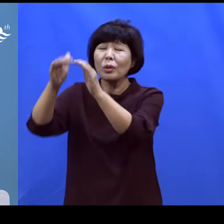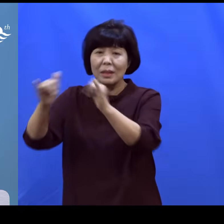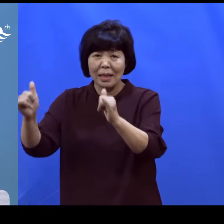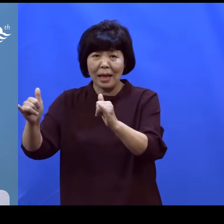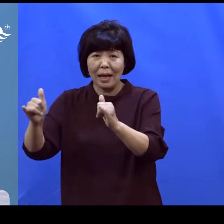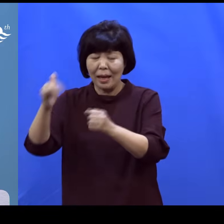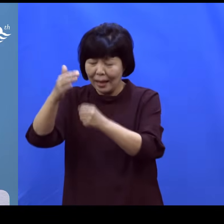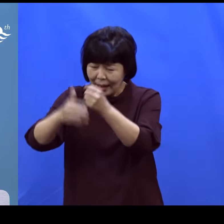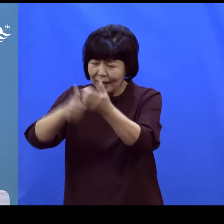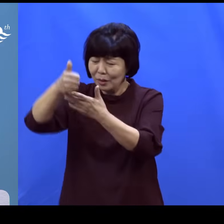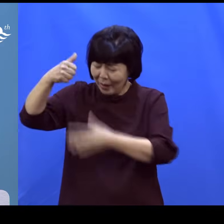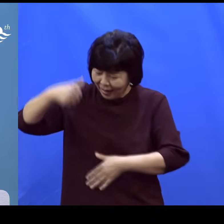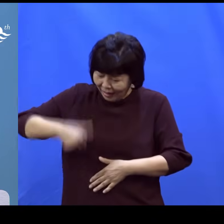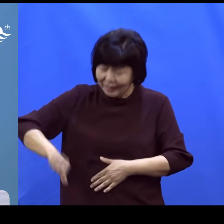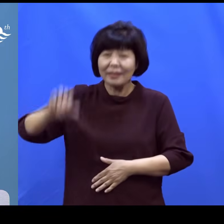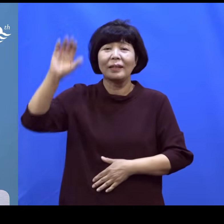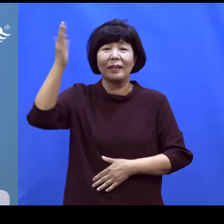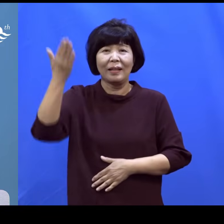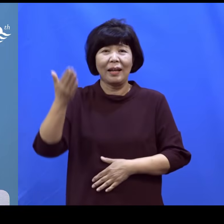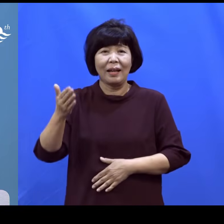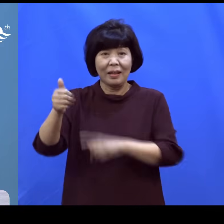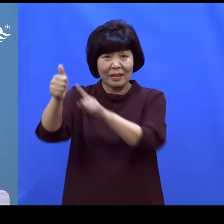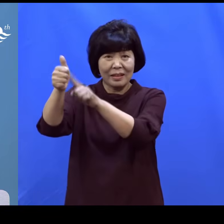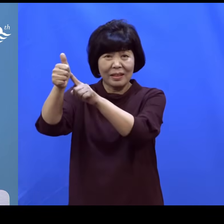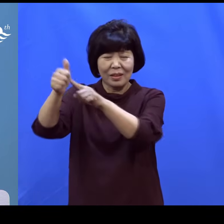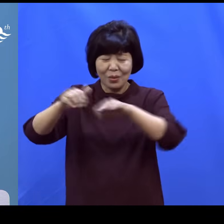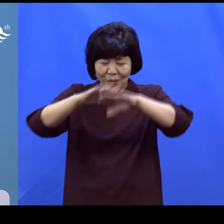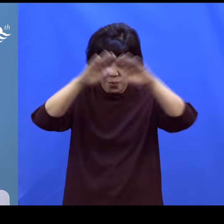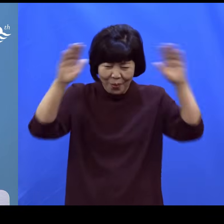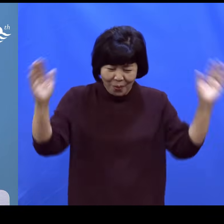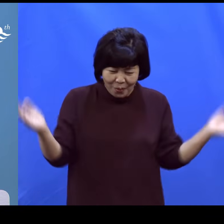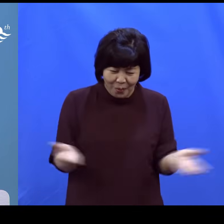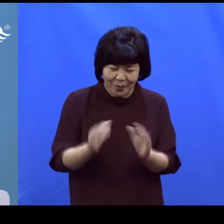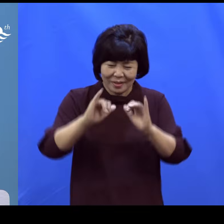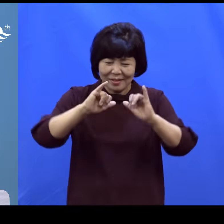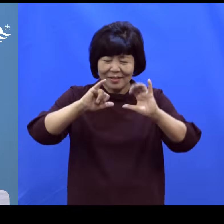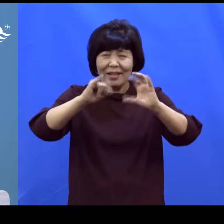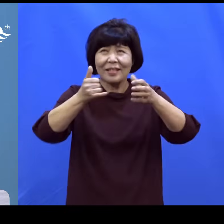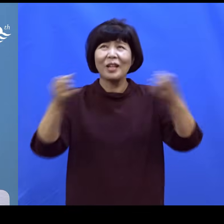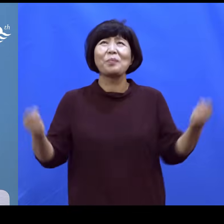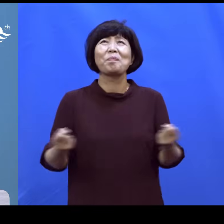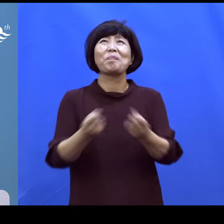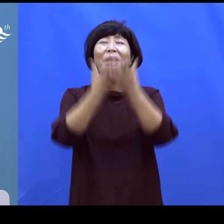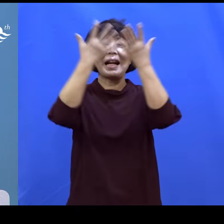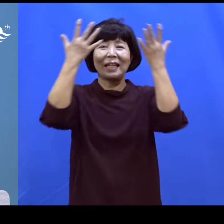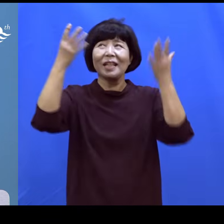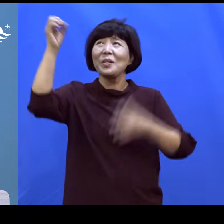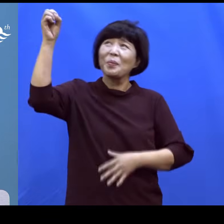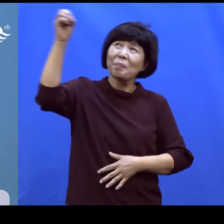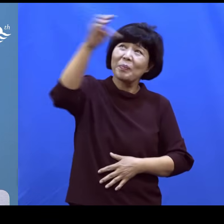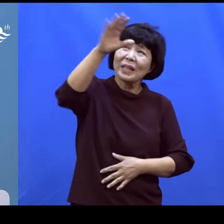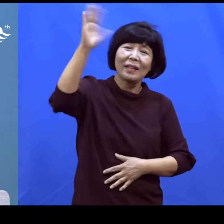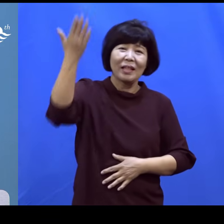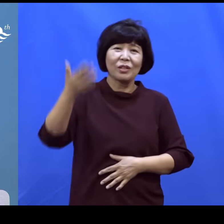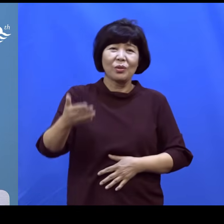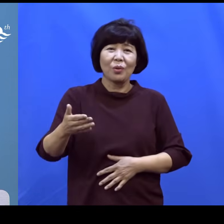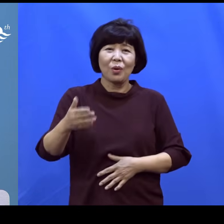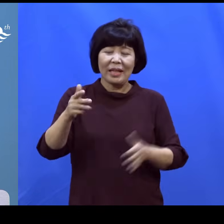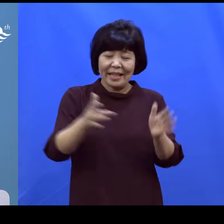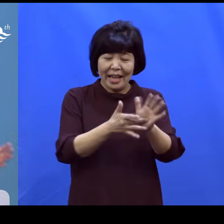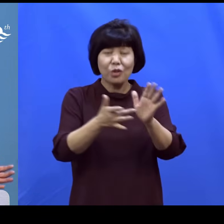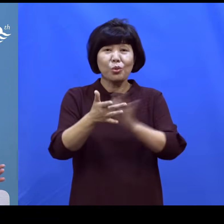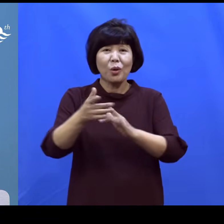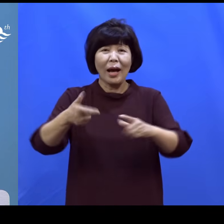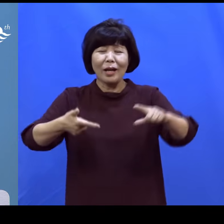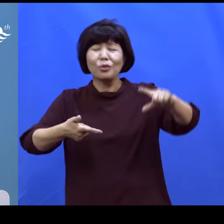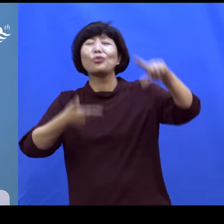하나님이요, 그분만이 하나님의 아들이시요, 그분이 온 세상을 밝힐 빛이시요, 그분이 주인공이라는 거예요.